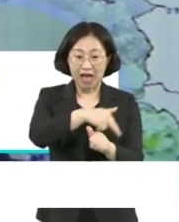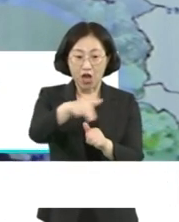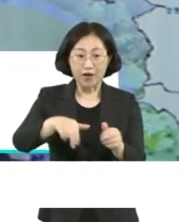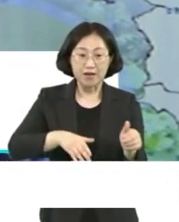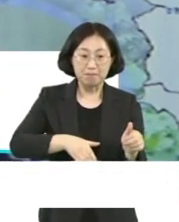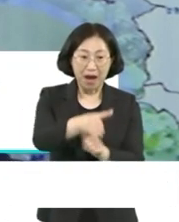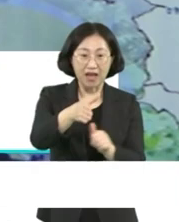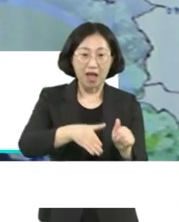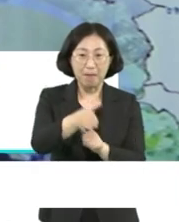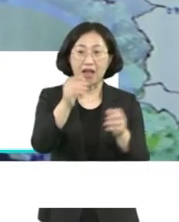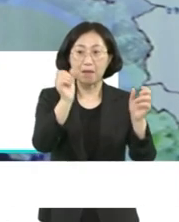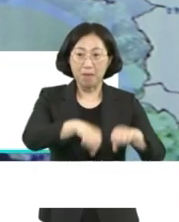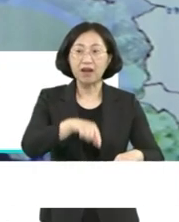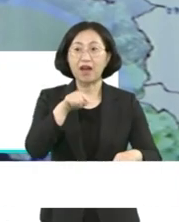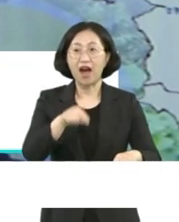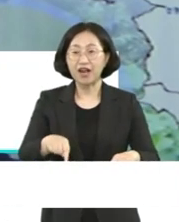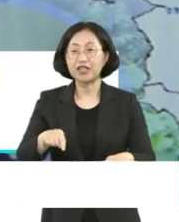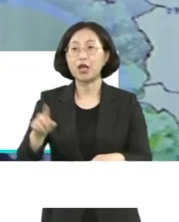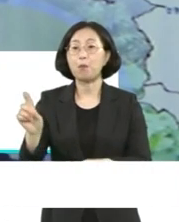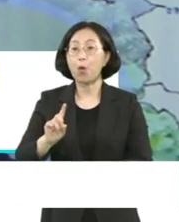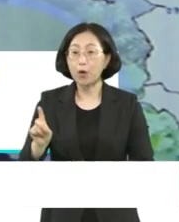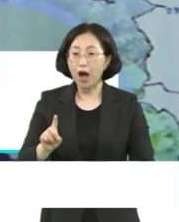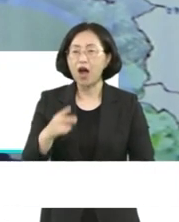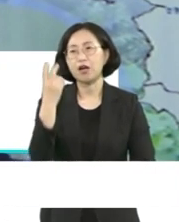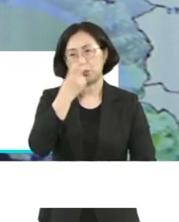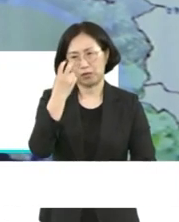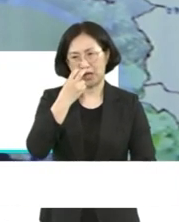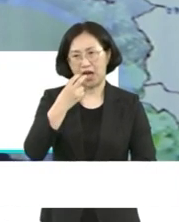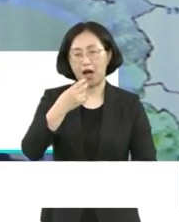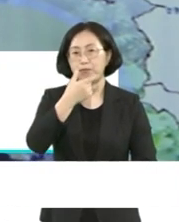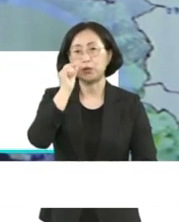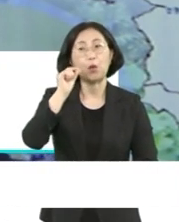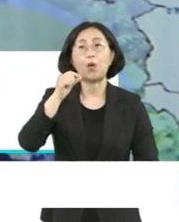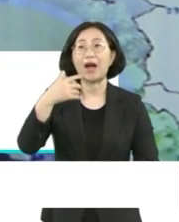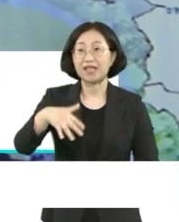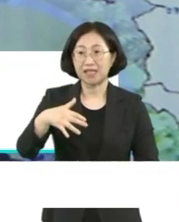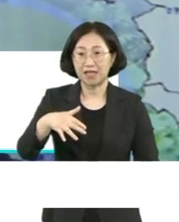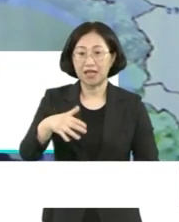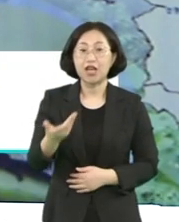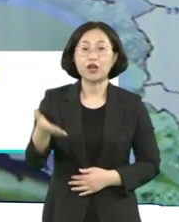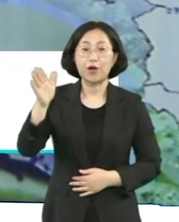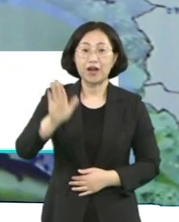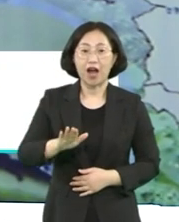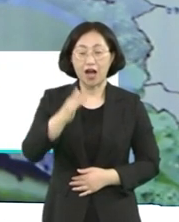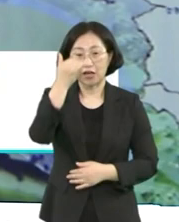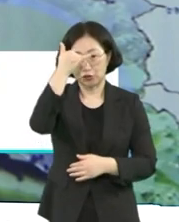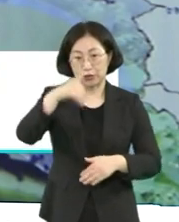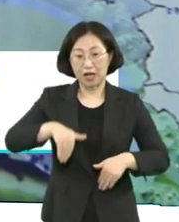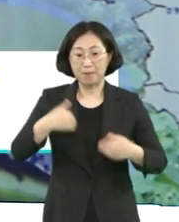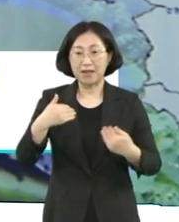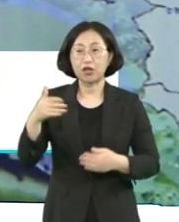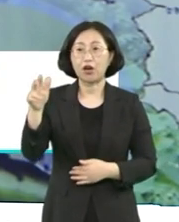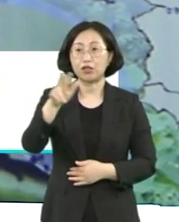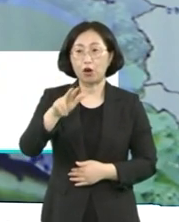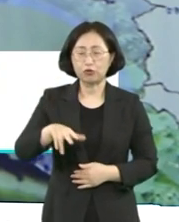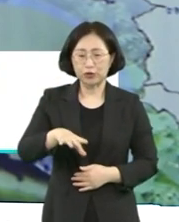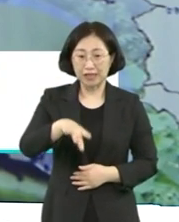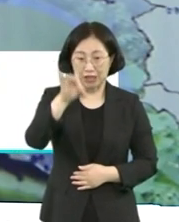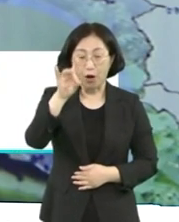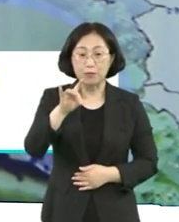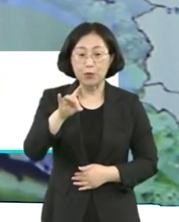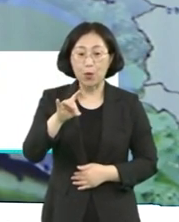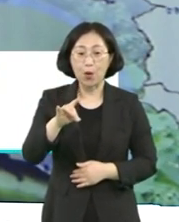외래종 분포에 대한 체계적인 조사는 아직 부족했습니다. 충남도가 전국 최초로 도내에 서식하는 생태교란